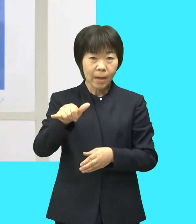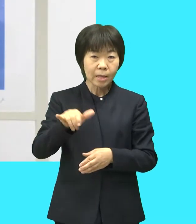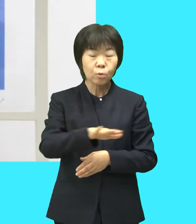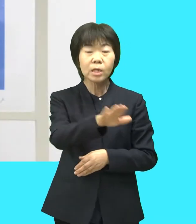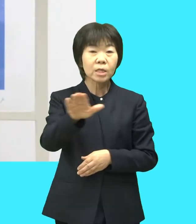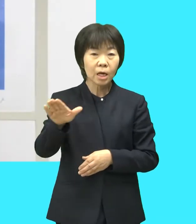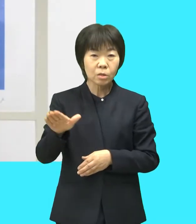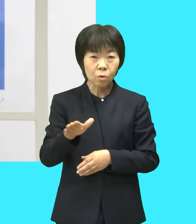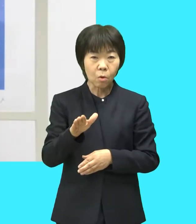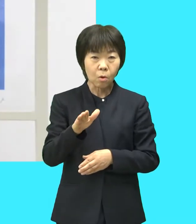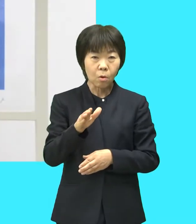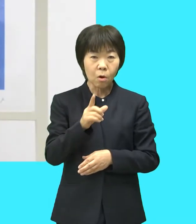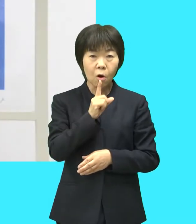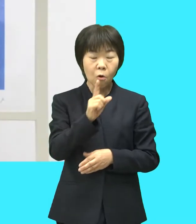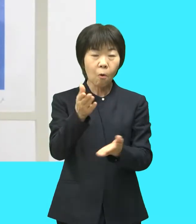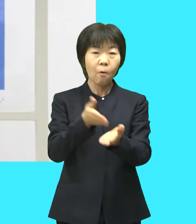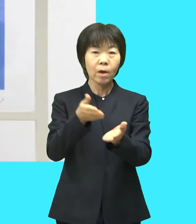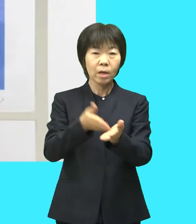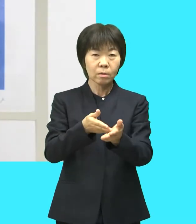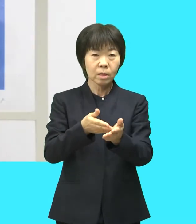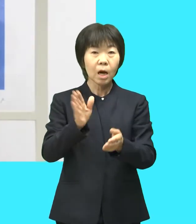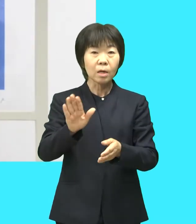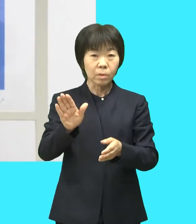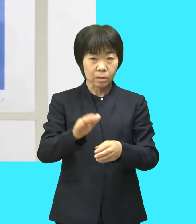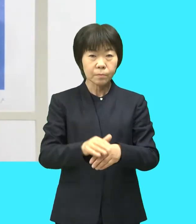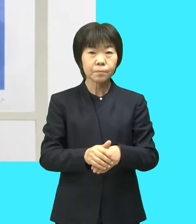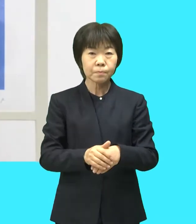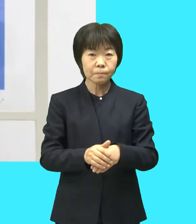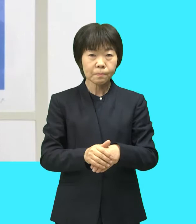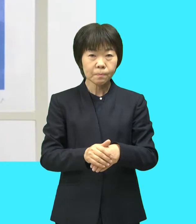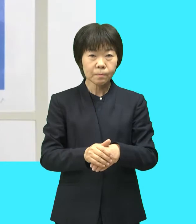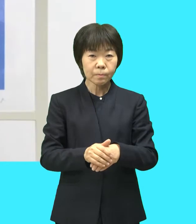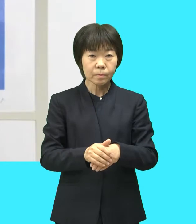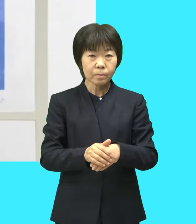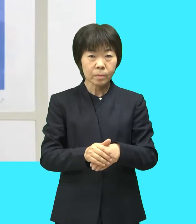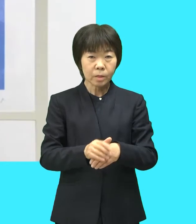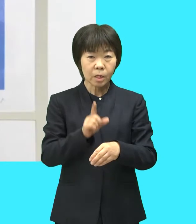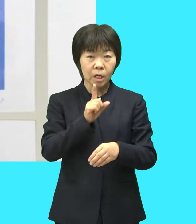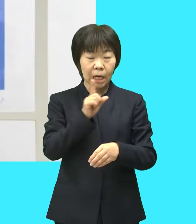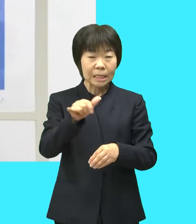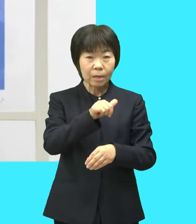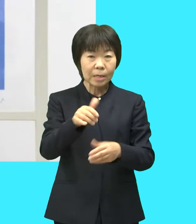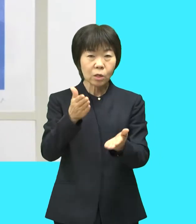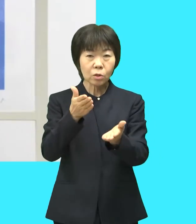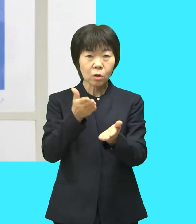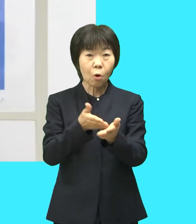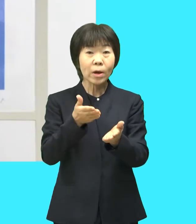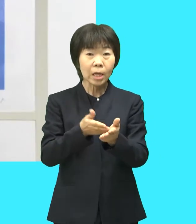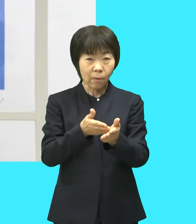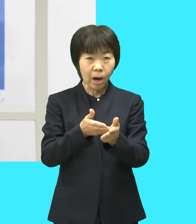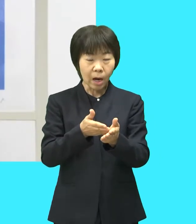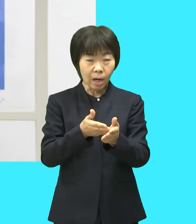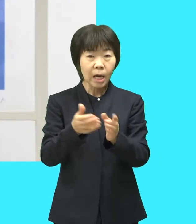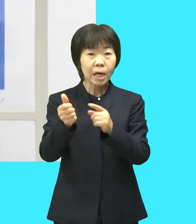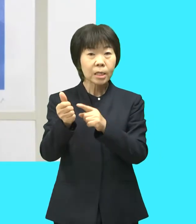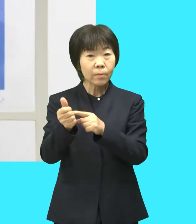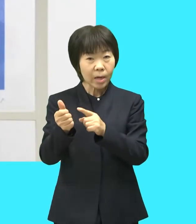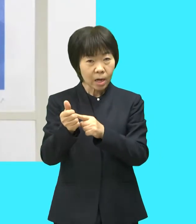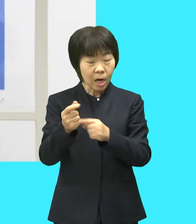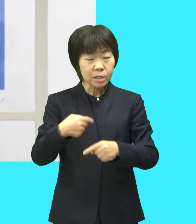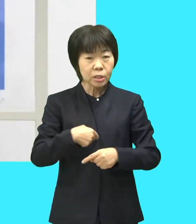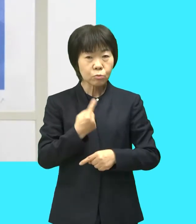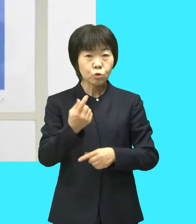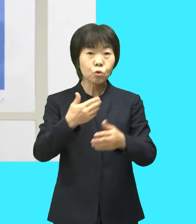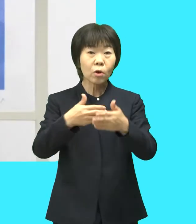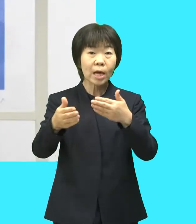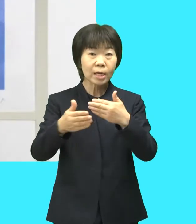による講演を行うこととしております。語り部による講演では語り部の方が自ら